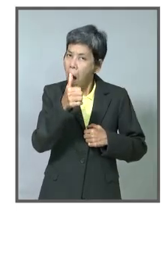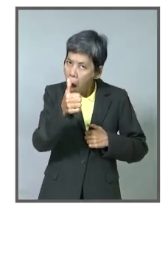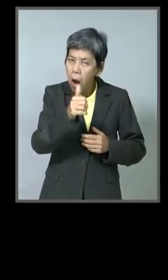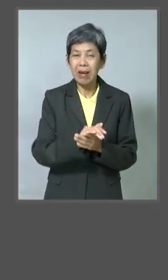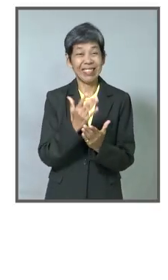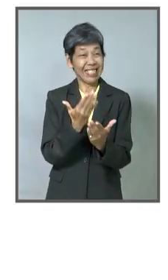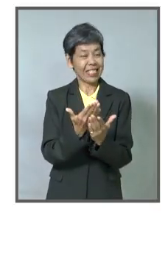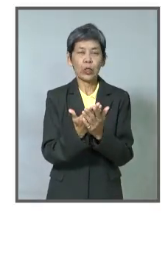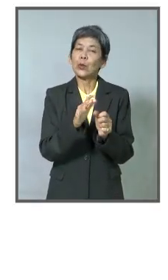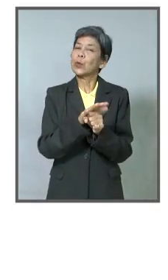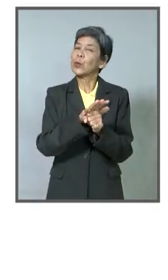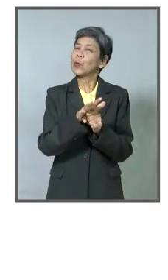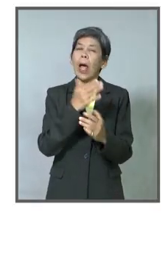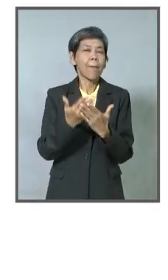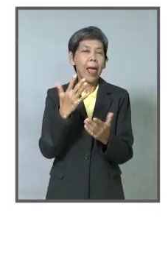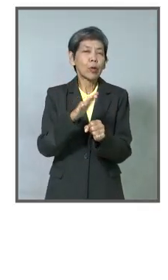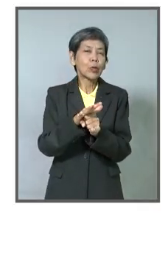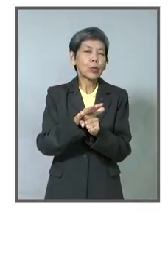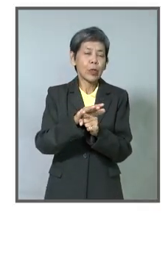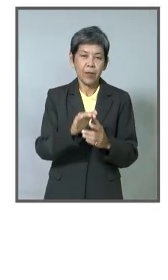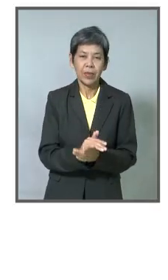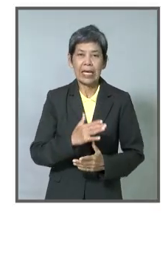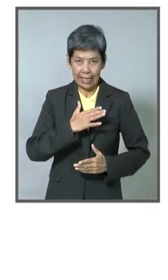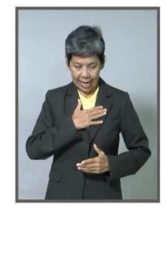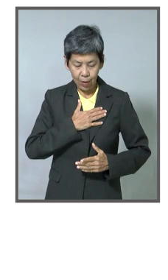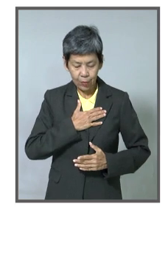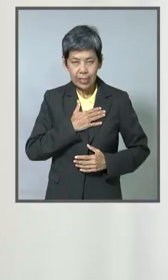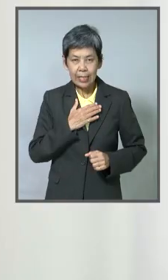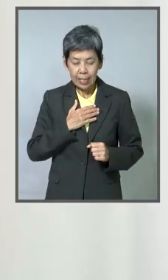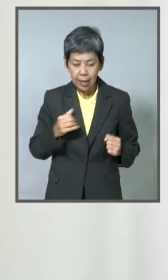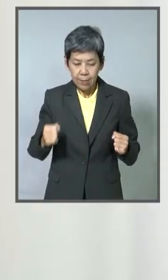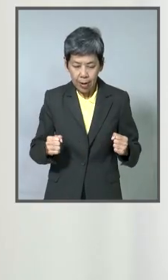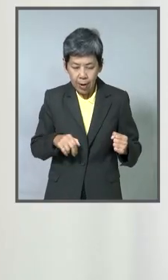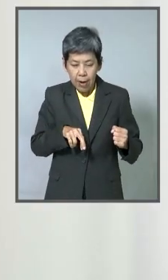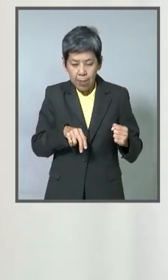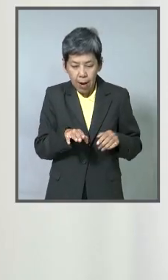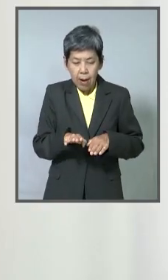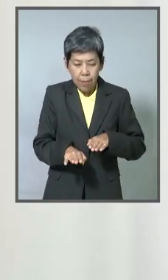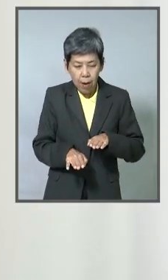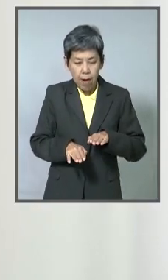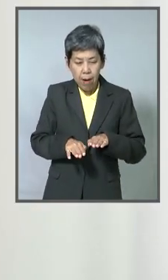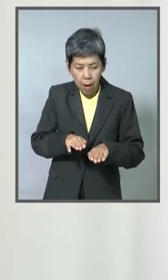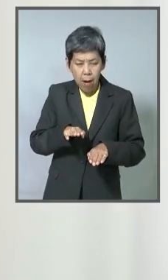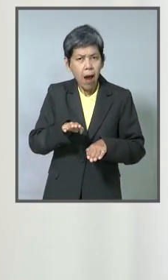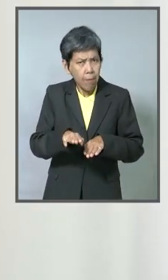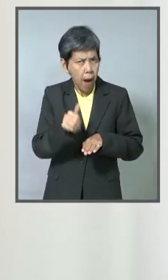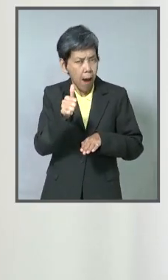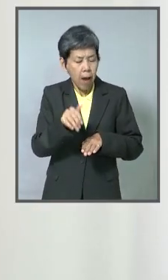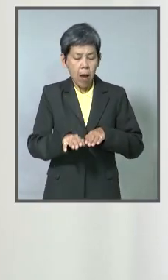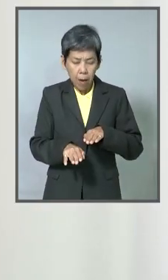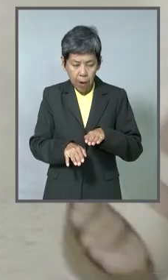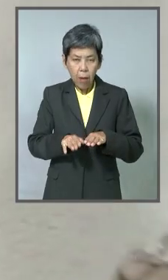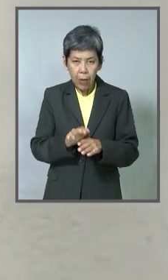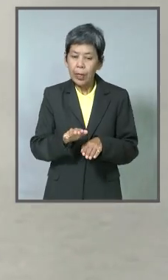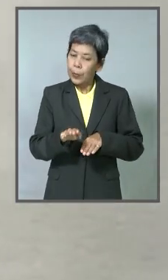ริงและที่สำคัญนะคะราคาไม่แพงด้วยล่ะค่ะ เราสามารถเดินลงน้ำหนักได้สองเท้าใ